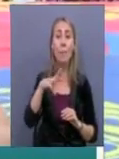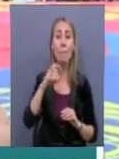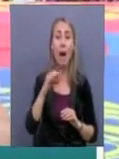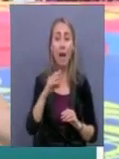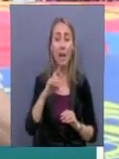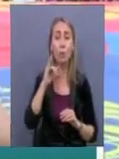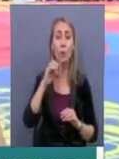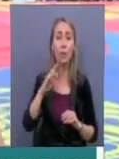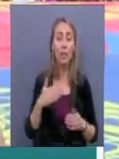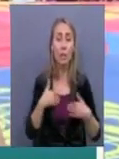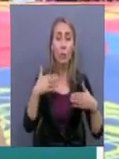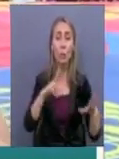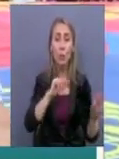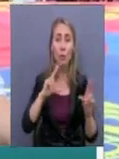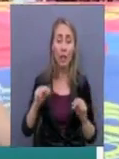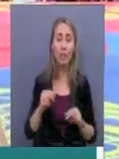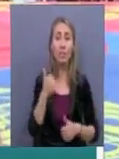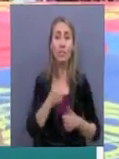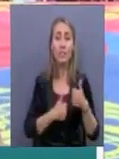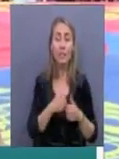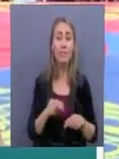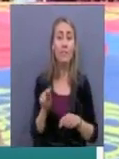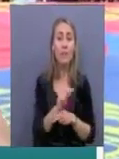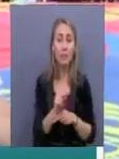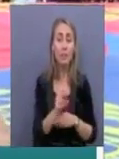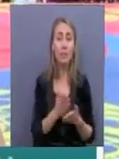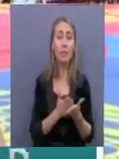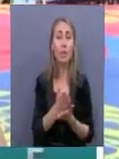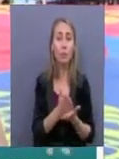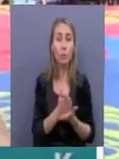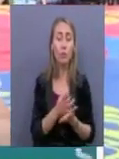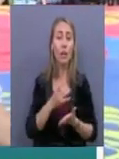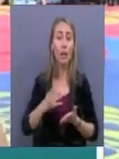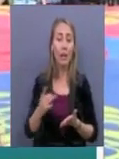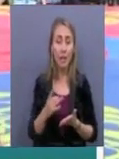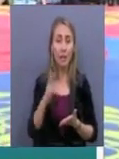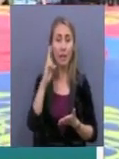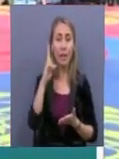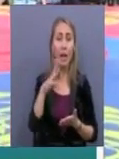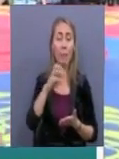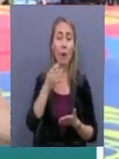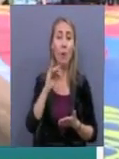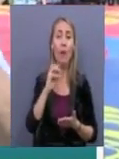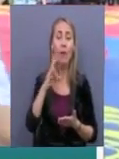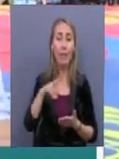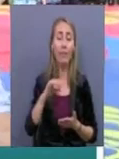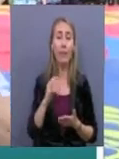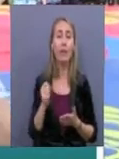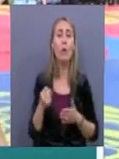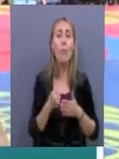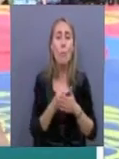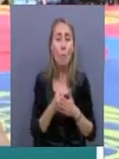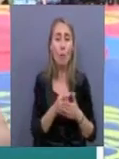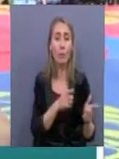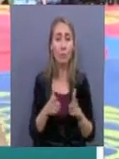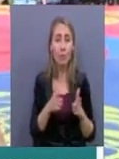және 3 қаласынан үміткерлер қатысты. Негізінен аталмыш жарыстың үлкен